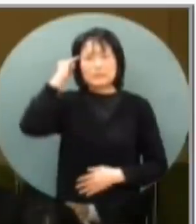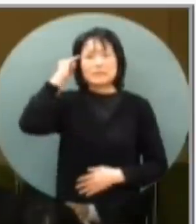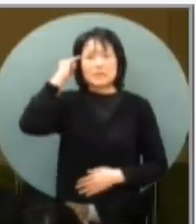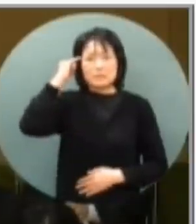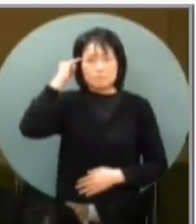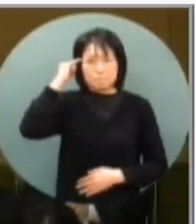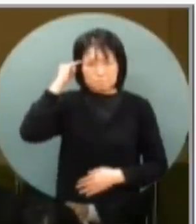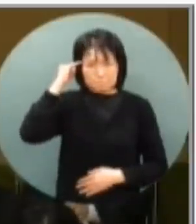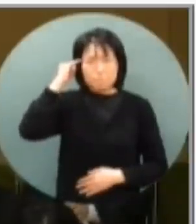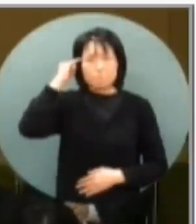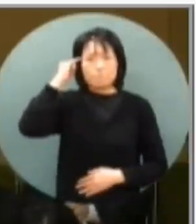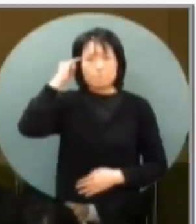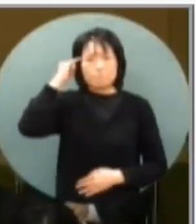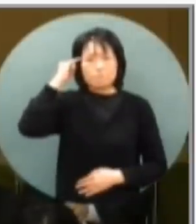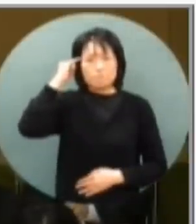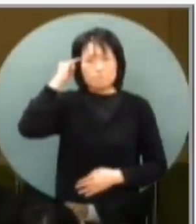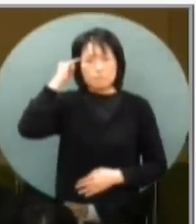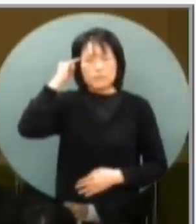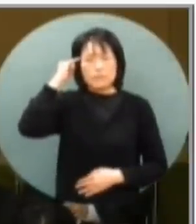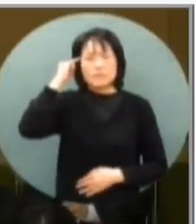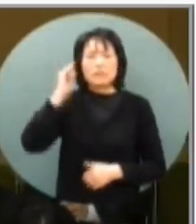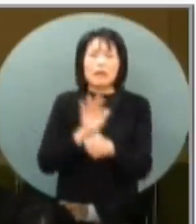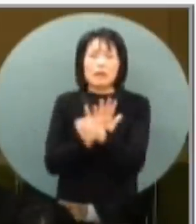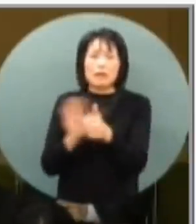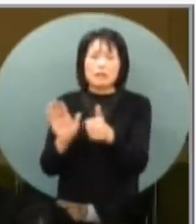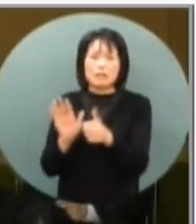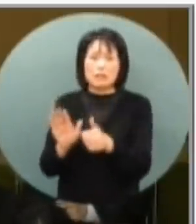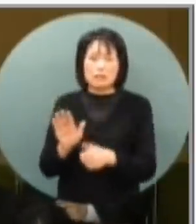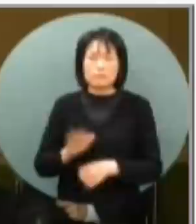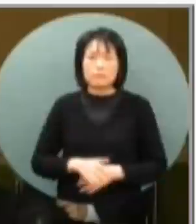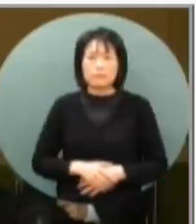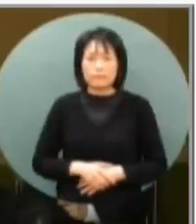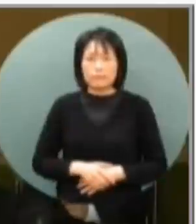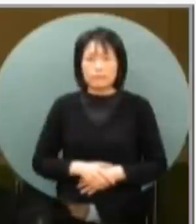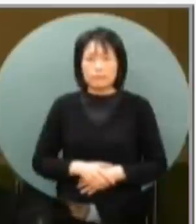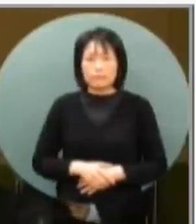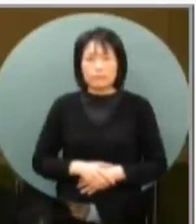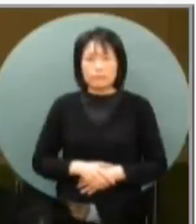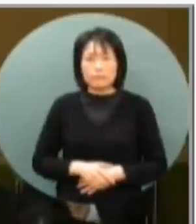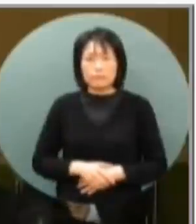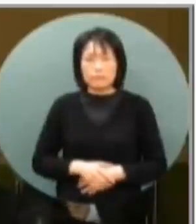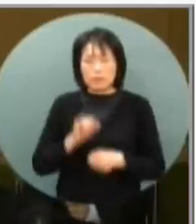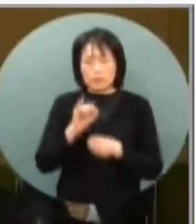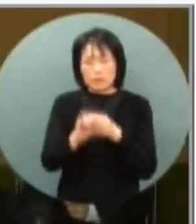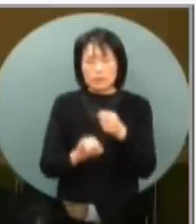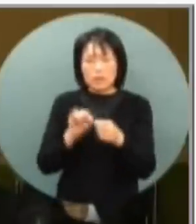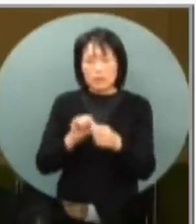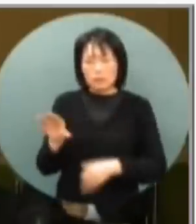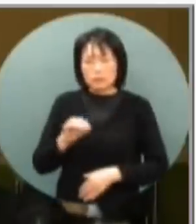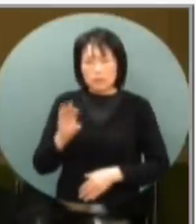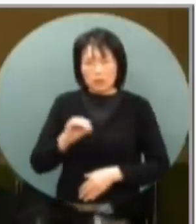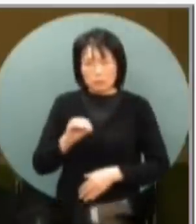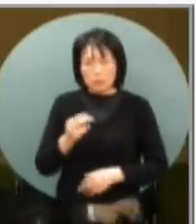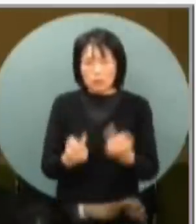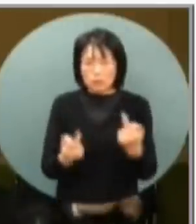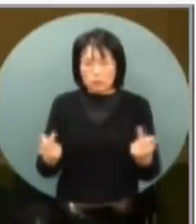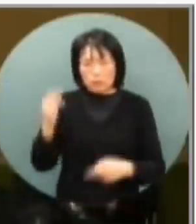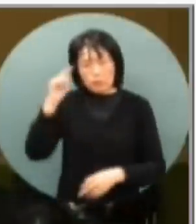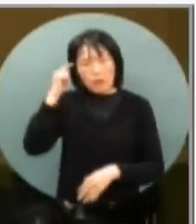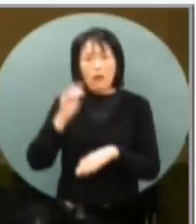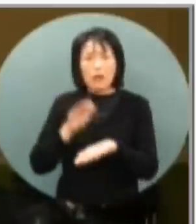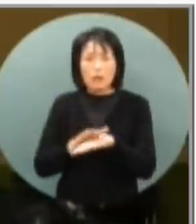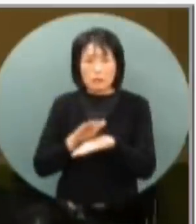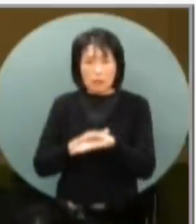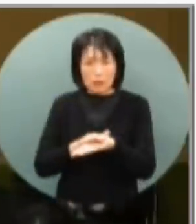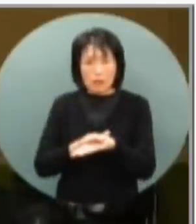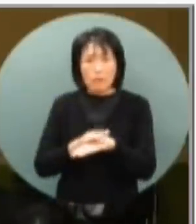がこうした背景にはあるのではないかなというふうに思っております。またインターネットを使う子どもたちの意識について考えて